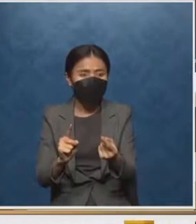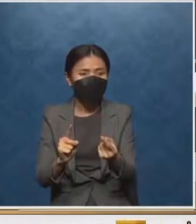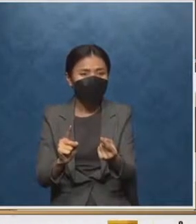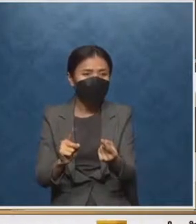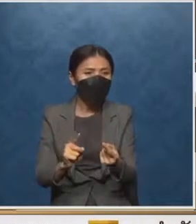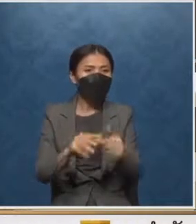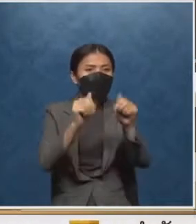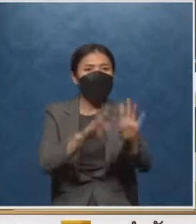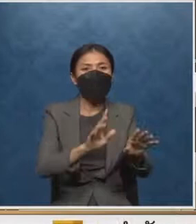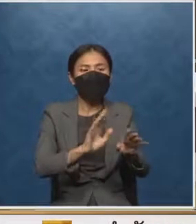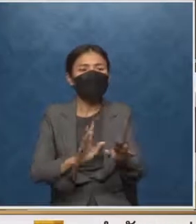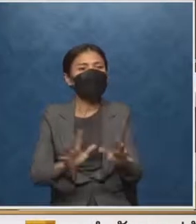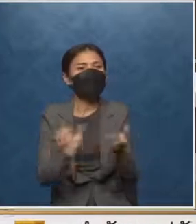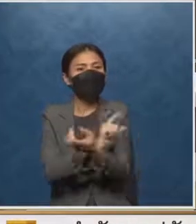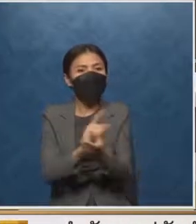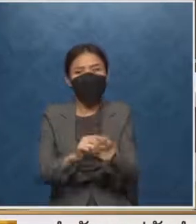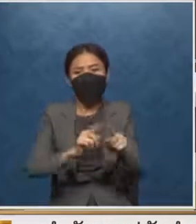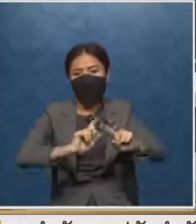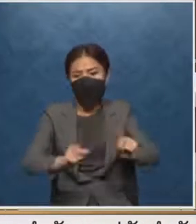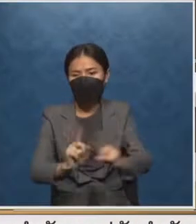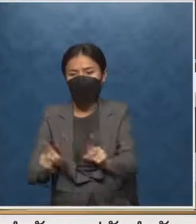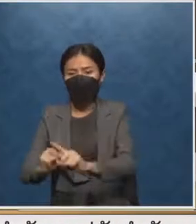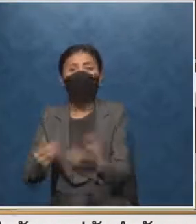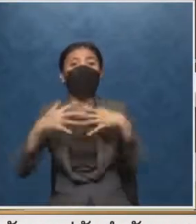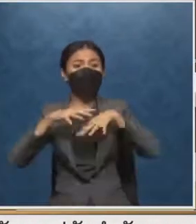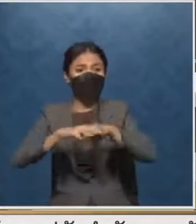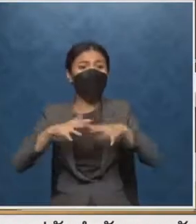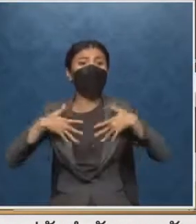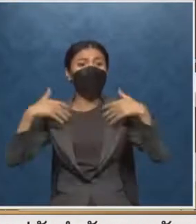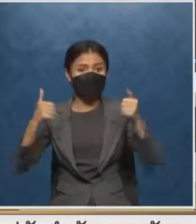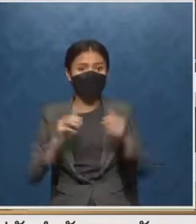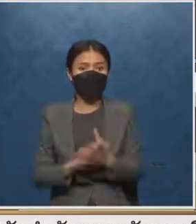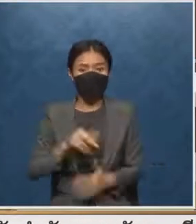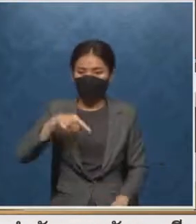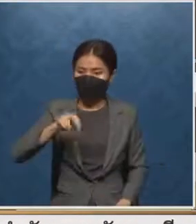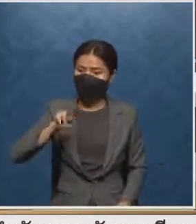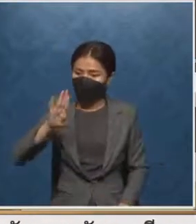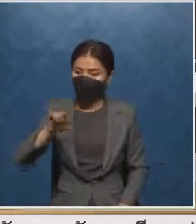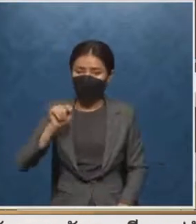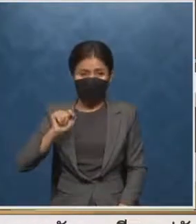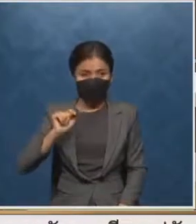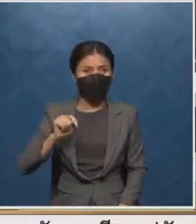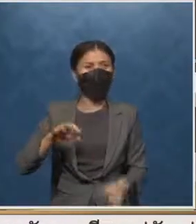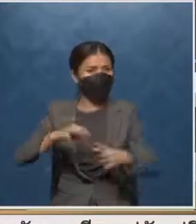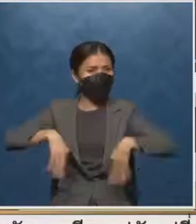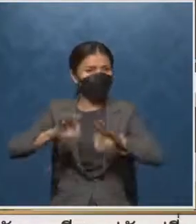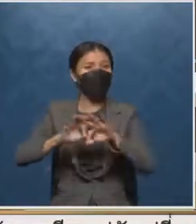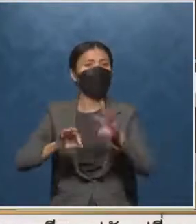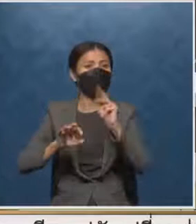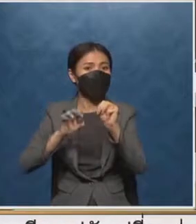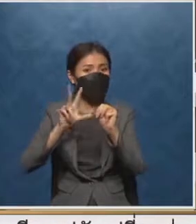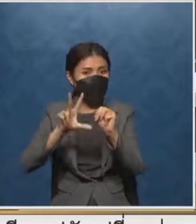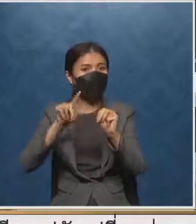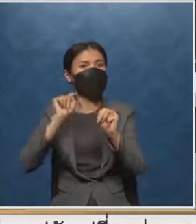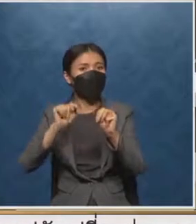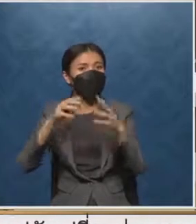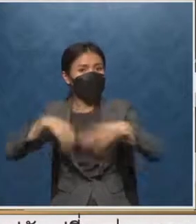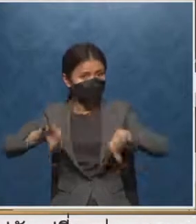ายได้อย่างเป็นสุขนะครับพรบ.นี้ก็สำคัญที่มาตรา3นี่แหละคำว่า